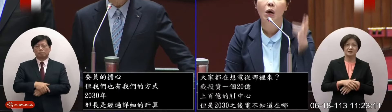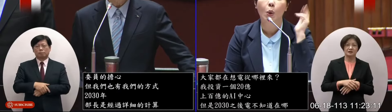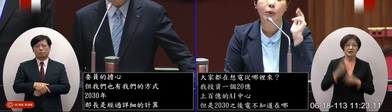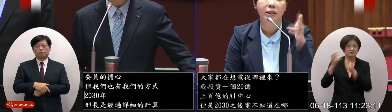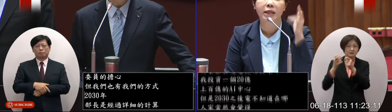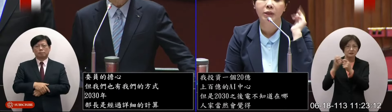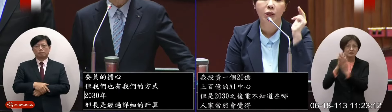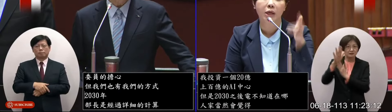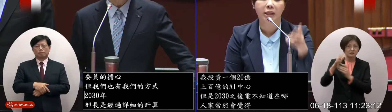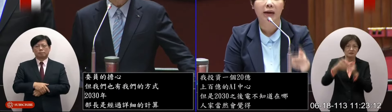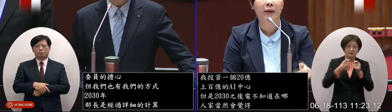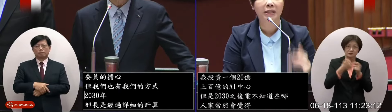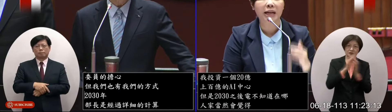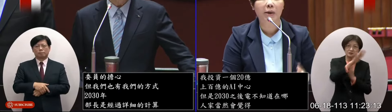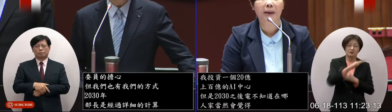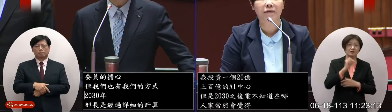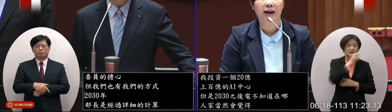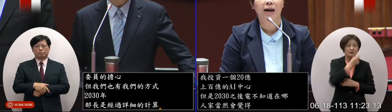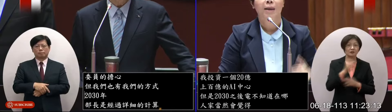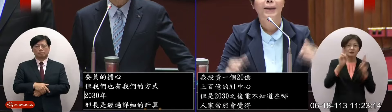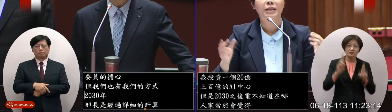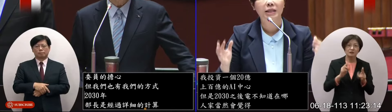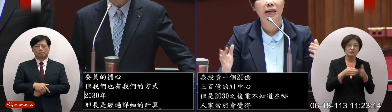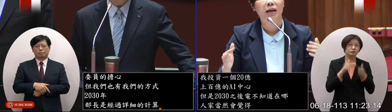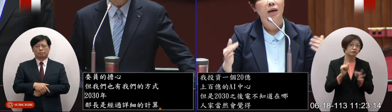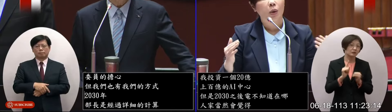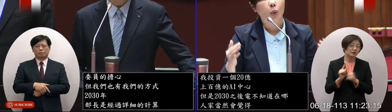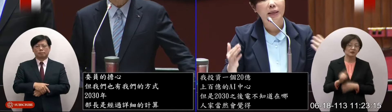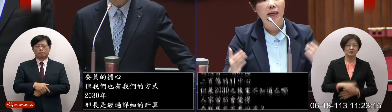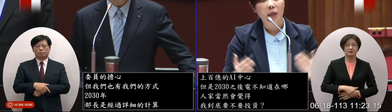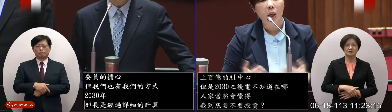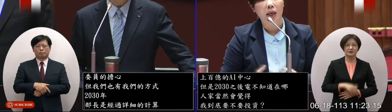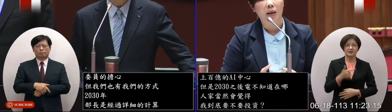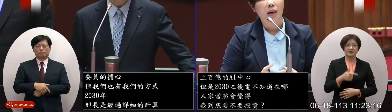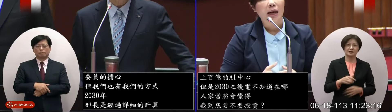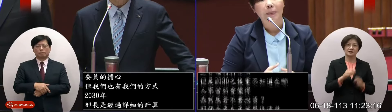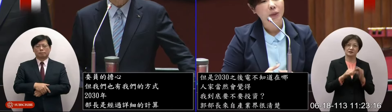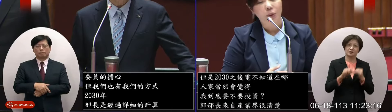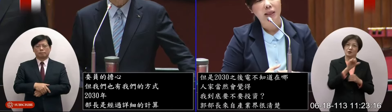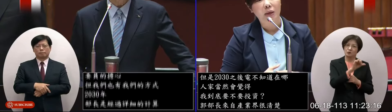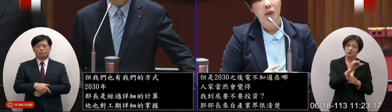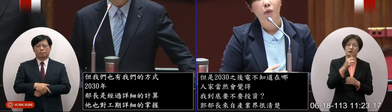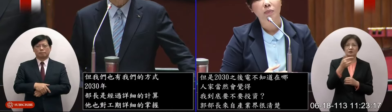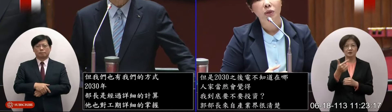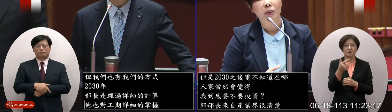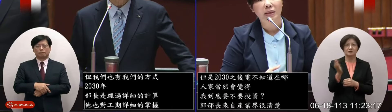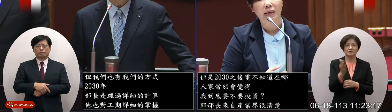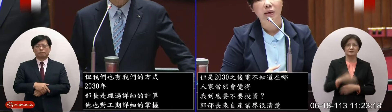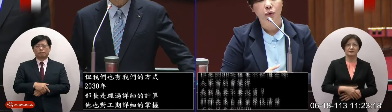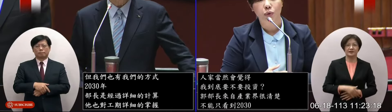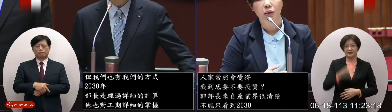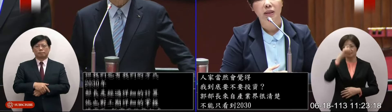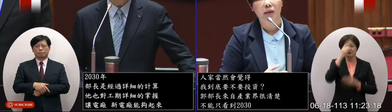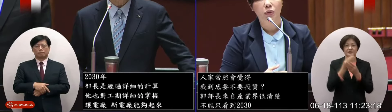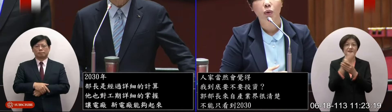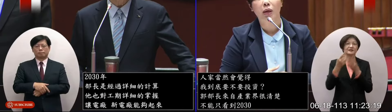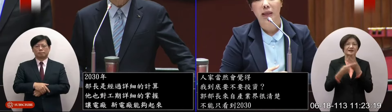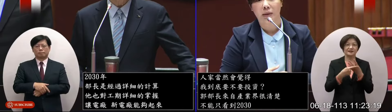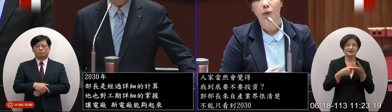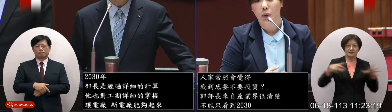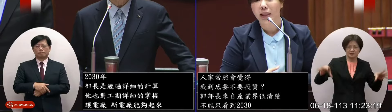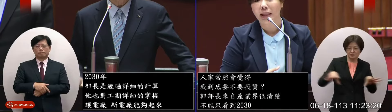之后、50年之后的台湾，你才有办法把这些5到6个，还不止5到6个。我们希望产业有群聚的效应，